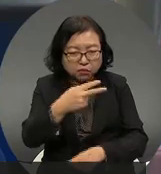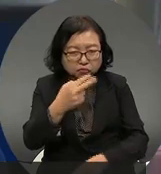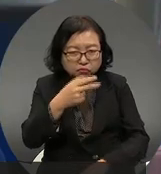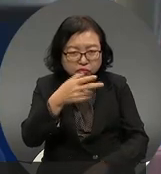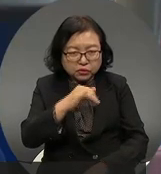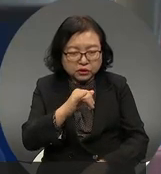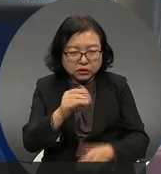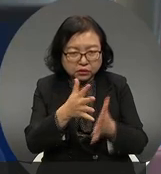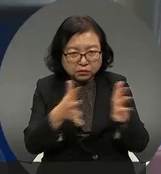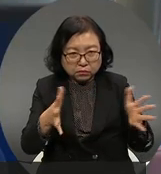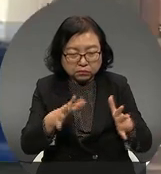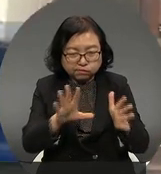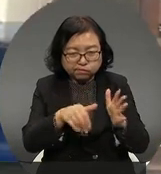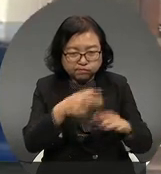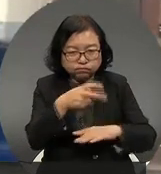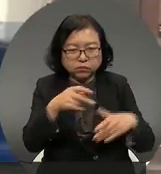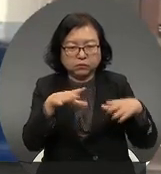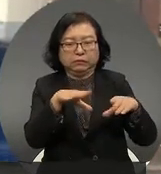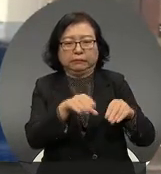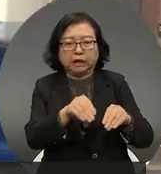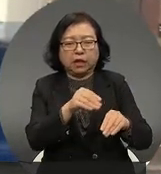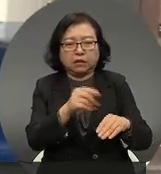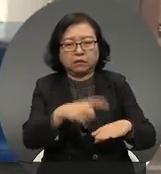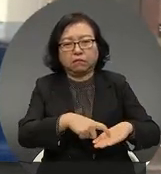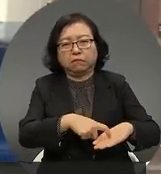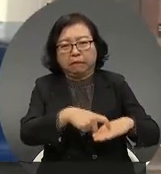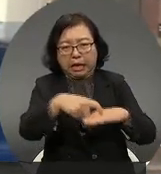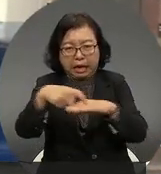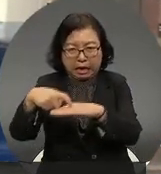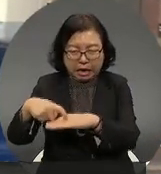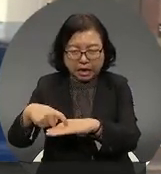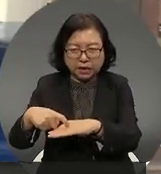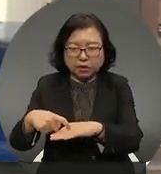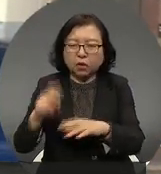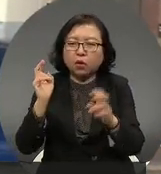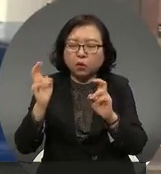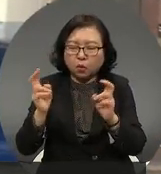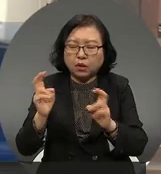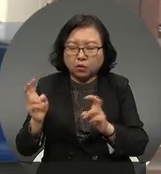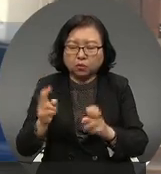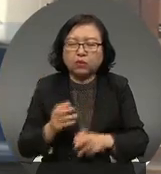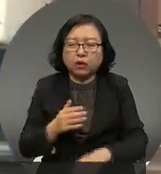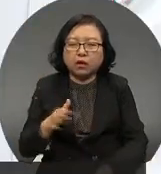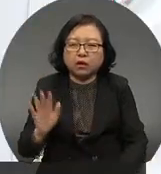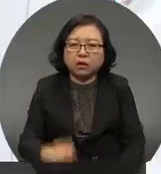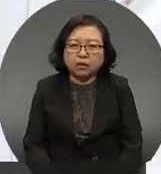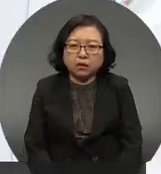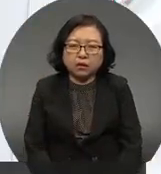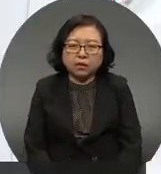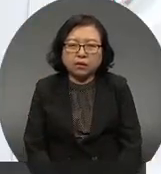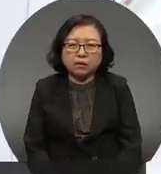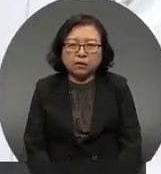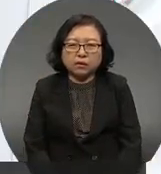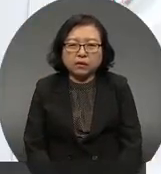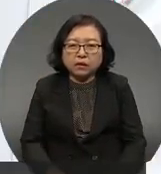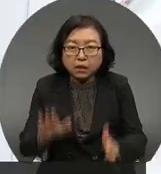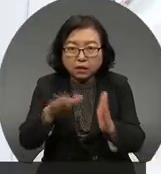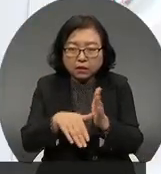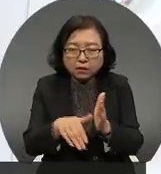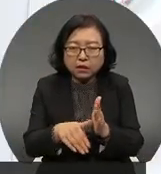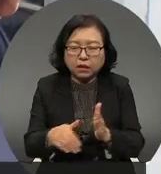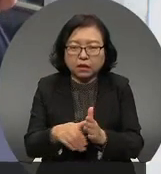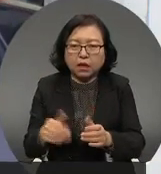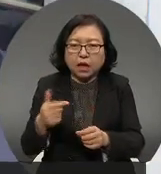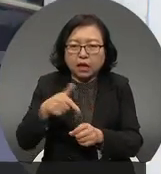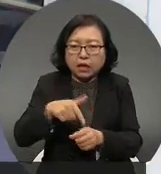차가 서가지고 그래서 견인해가지고 차를 회사로 끌고 갔죠. 당시